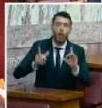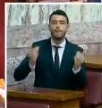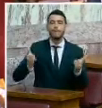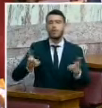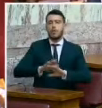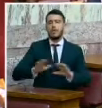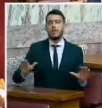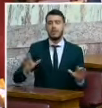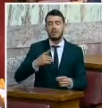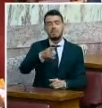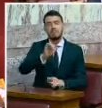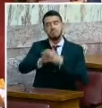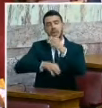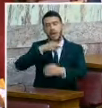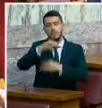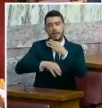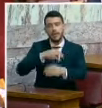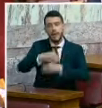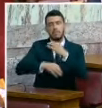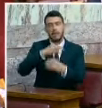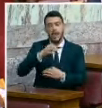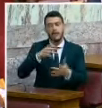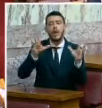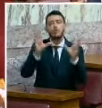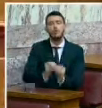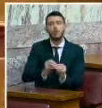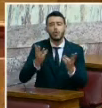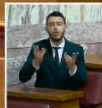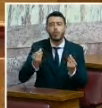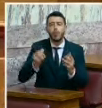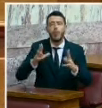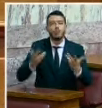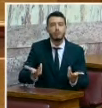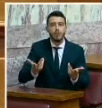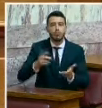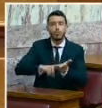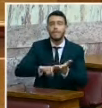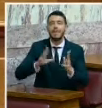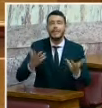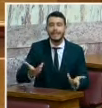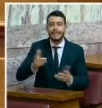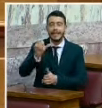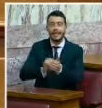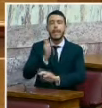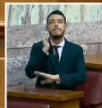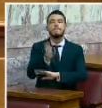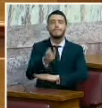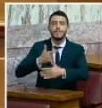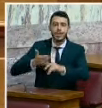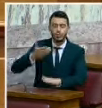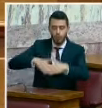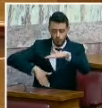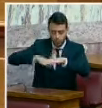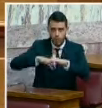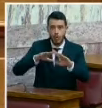αυτή τη συζήτηση σε άλλη ευκαιρία, για το πλαίσιο με το οποίο πρέπει να διαμορφώνεται ο κατώτατος μισθός. Και εγώ πιστεύω στις ελεύθερες